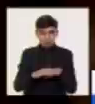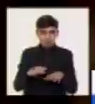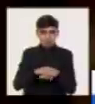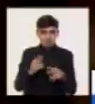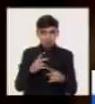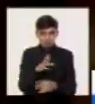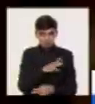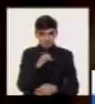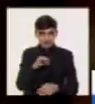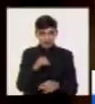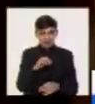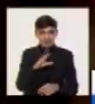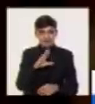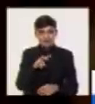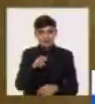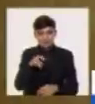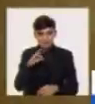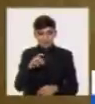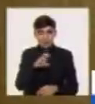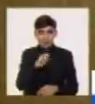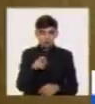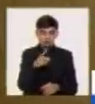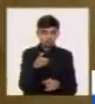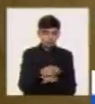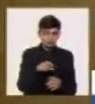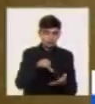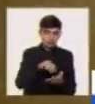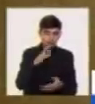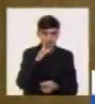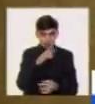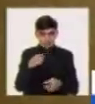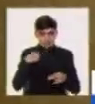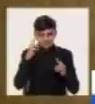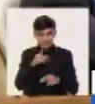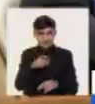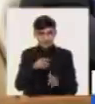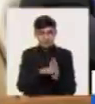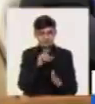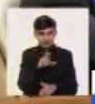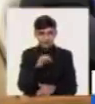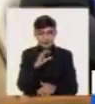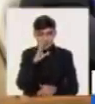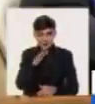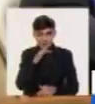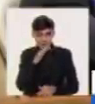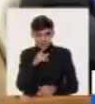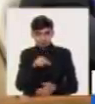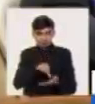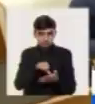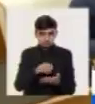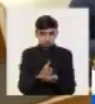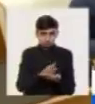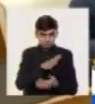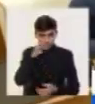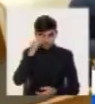Владимир Башконың парламентке келу келмеуі белгісіз. Өйткені ол ассамблея атынан сайланған депутат. Бірақ 5 жыл бойы мәжілісте отырса да